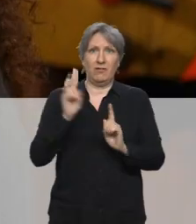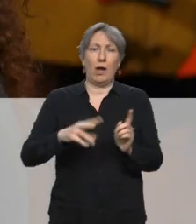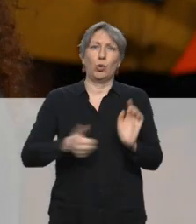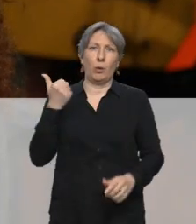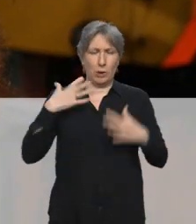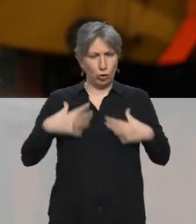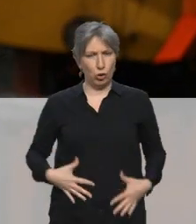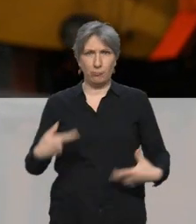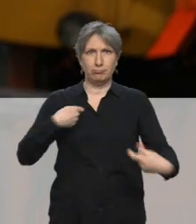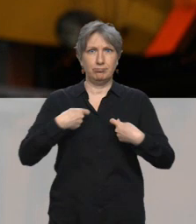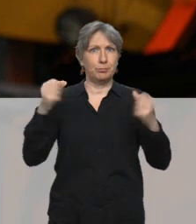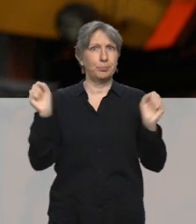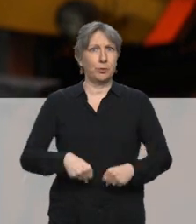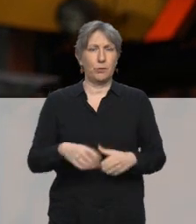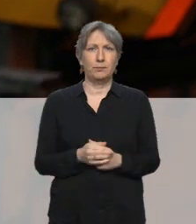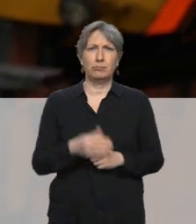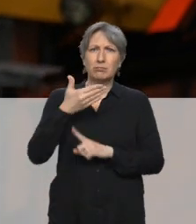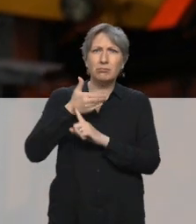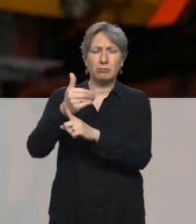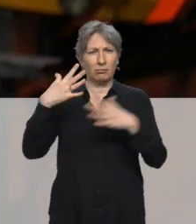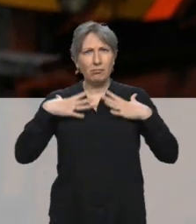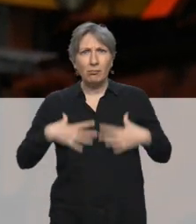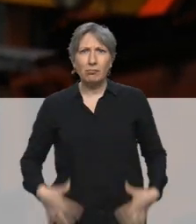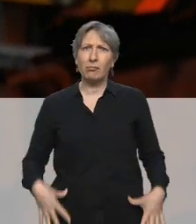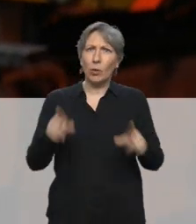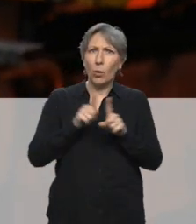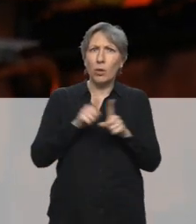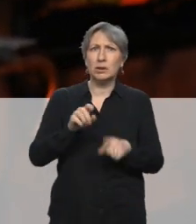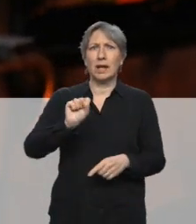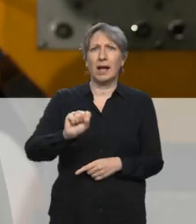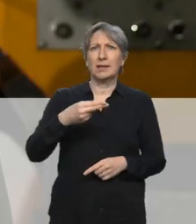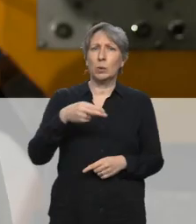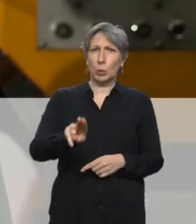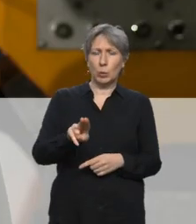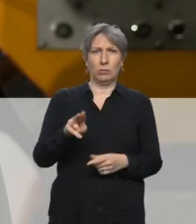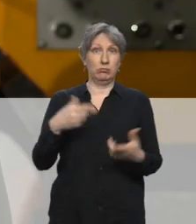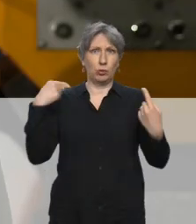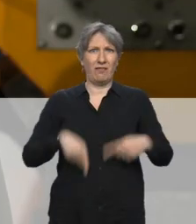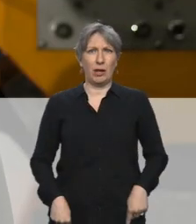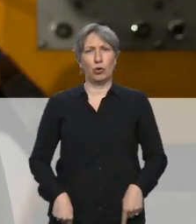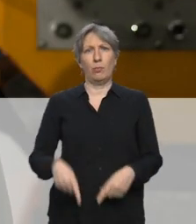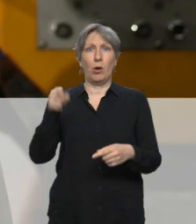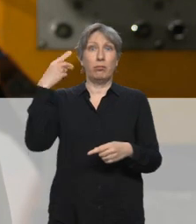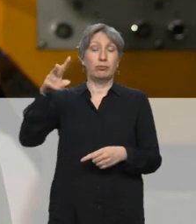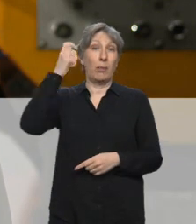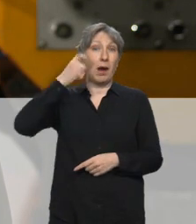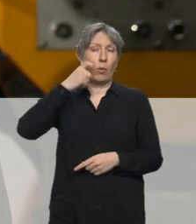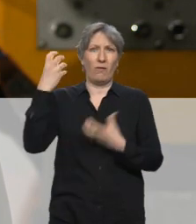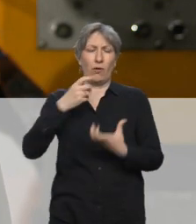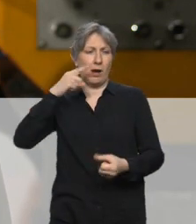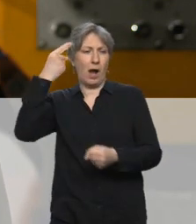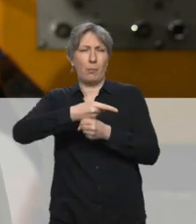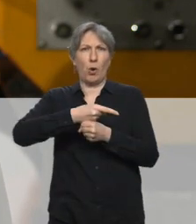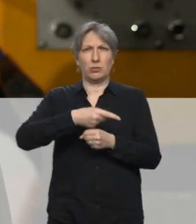corps. De la tenue républicaine au drapeau dans les classes, en passant par le service national universel, le gouvernement de Macron veut nous imposer un